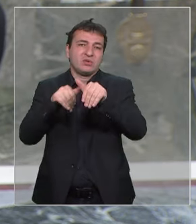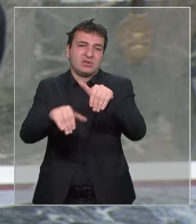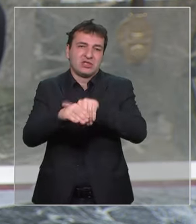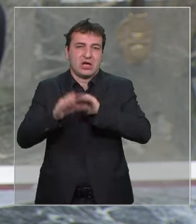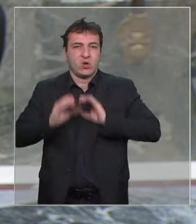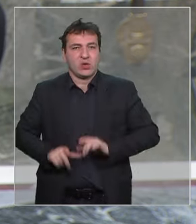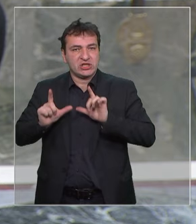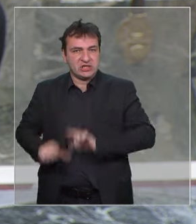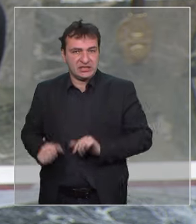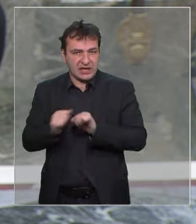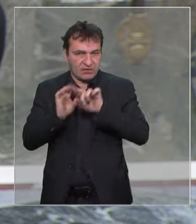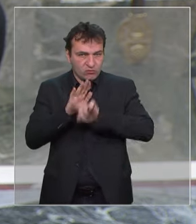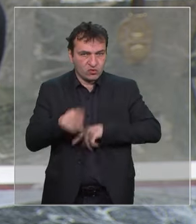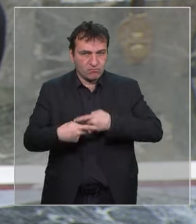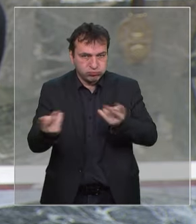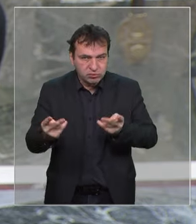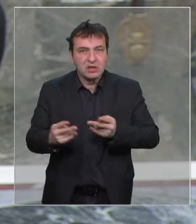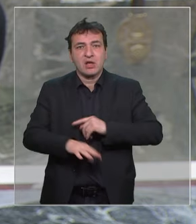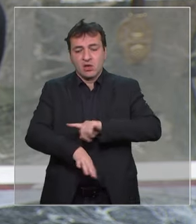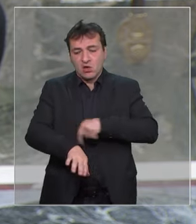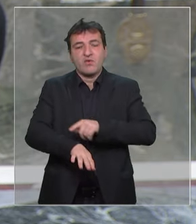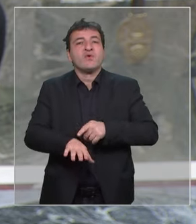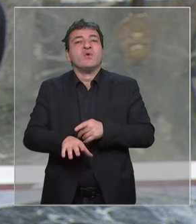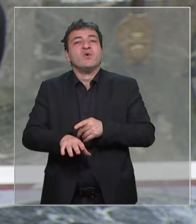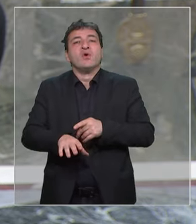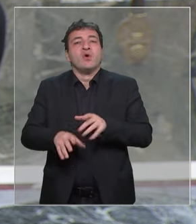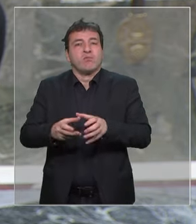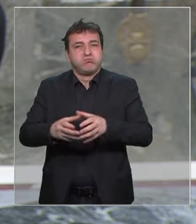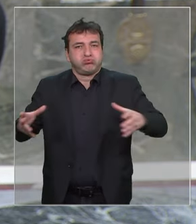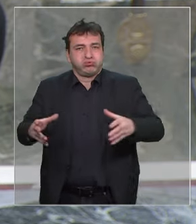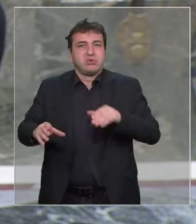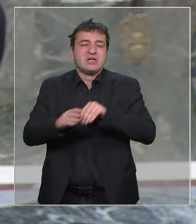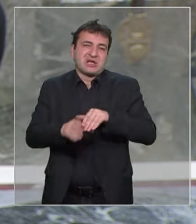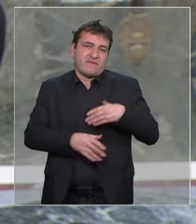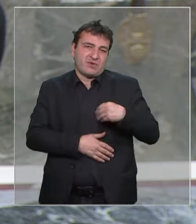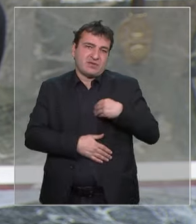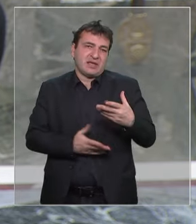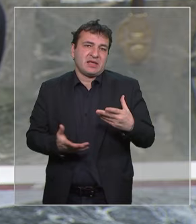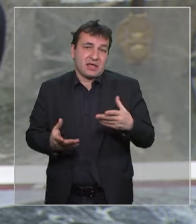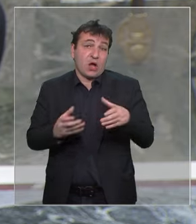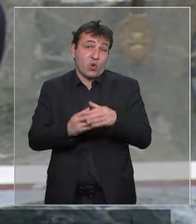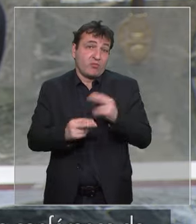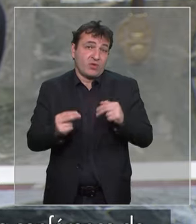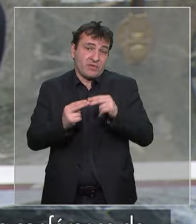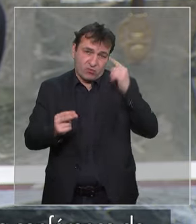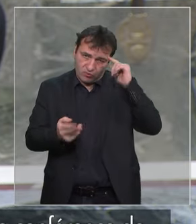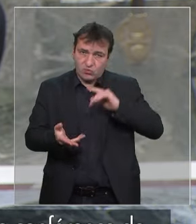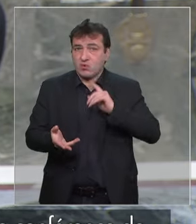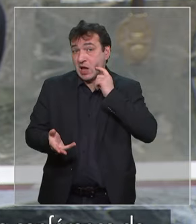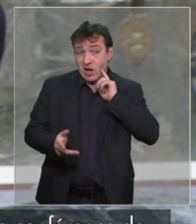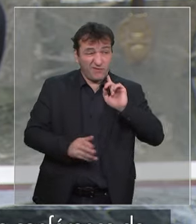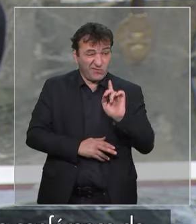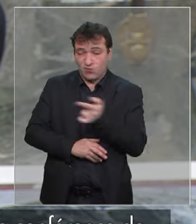que j'ai annoncées. Un renforcement du volume horaire en français, des groupes de niveau dans cette discipline pour faire progresser tous nos élèves. Oui, c'est un enjeu